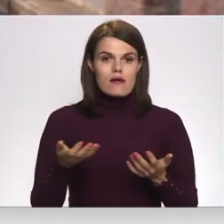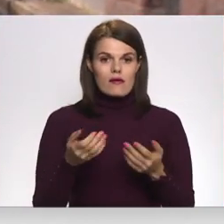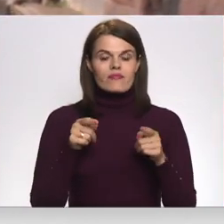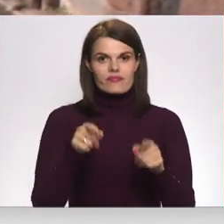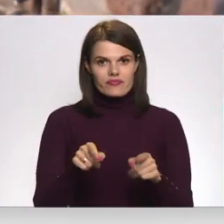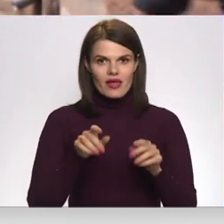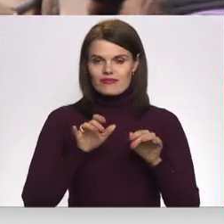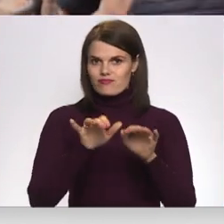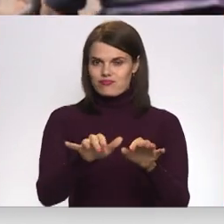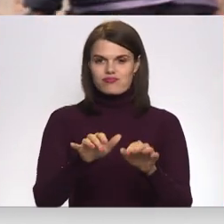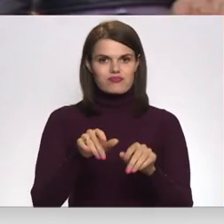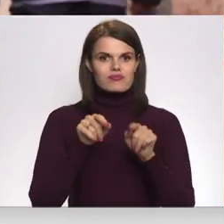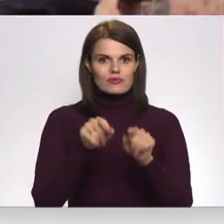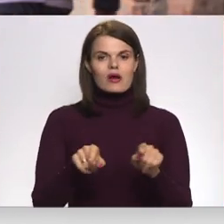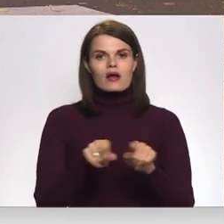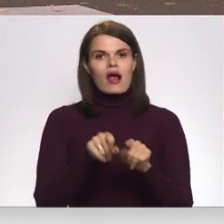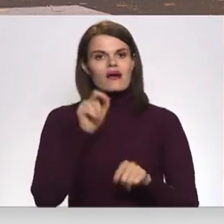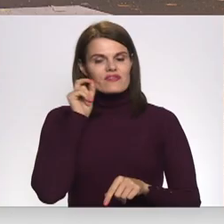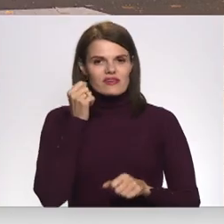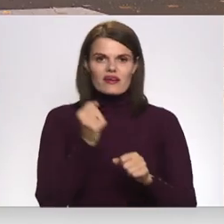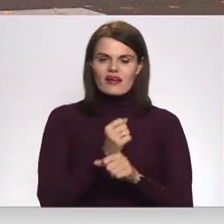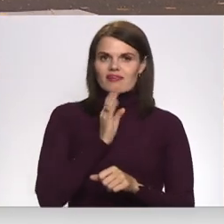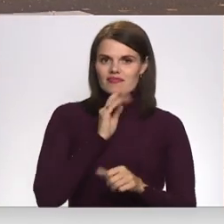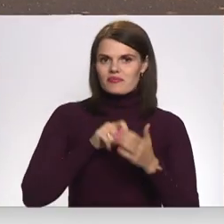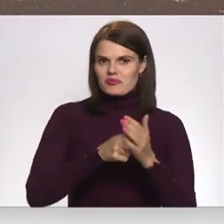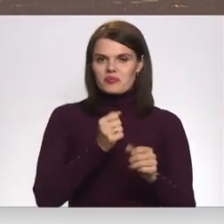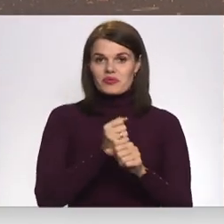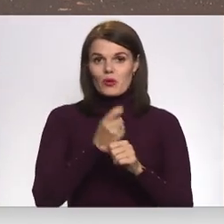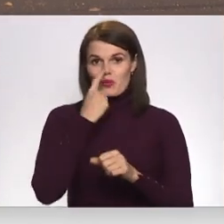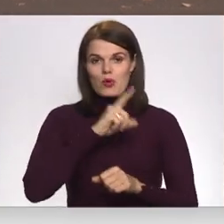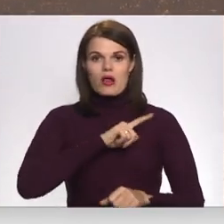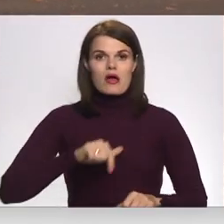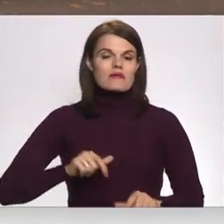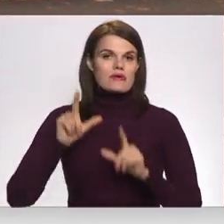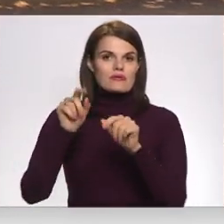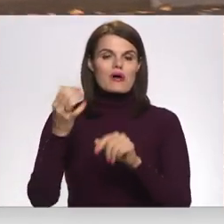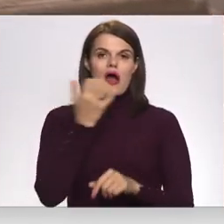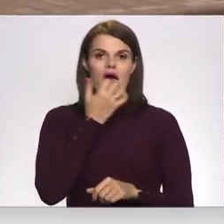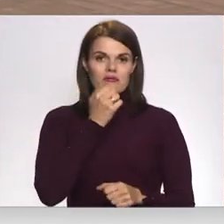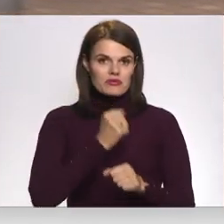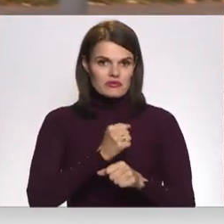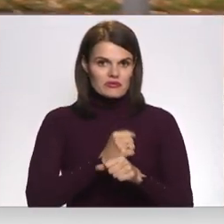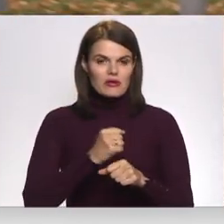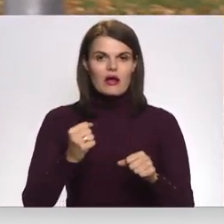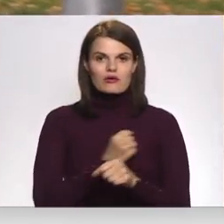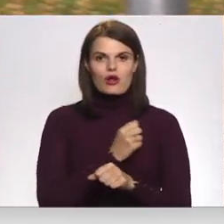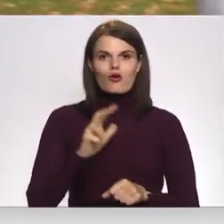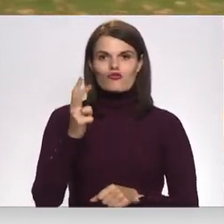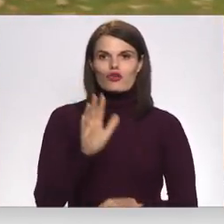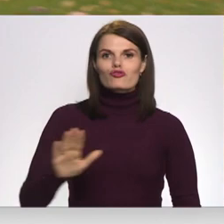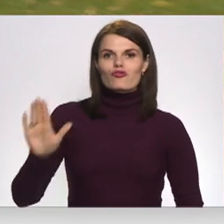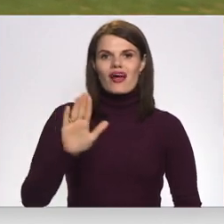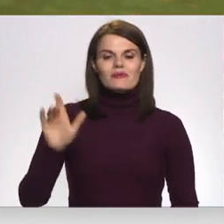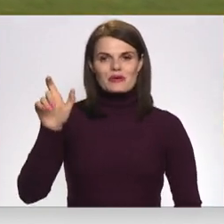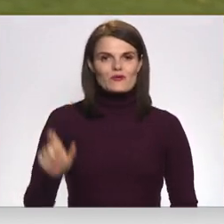Šādi scenāriji skar kā sievietes tā vīriešus, kas no Latvijas dodas peļņā uz ārzemēm, gan trešo valstu pilsoņus,